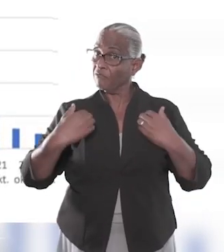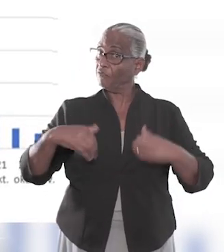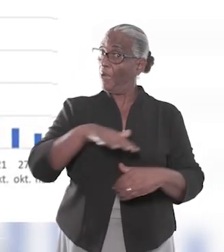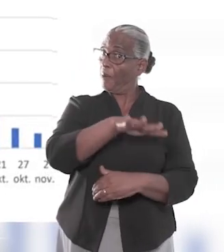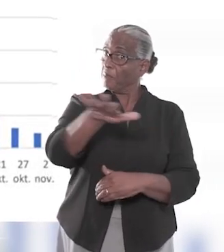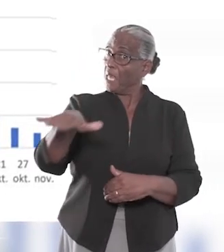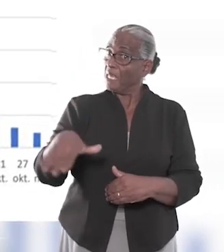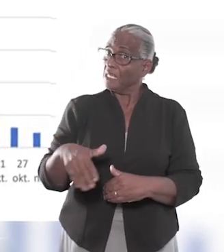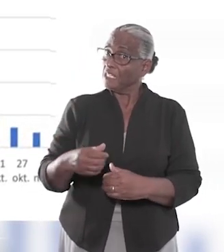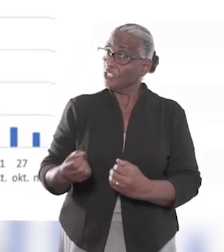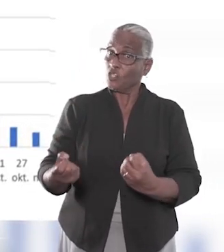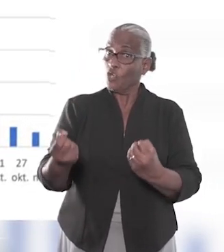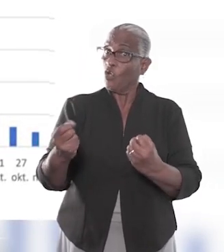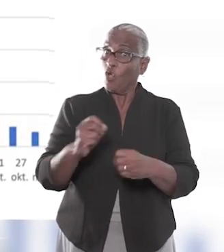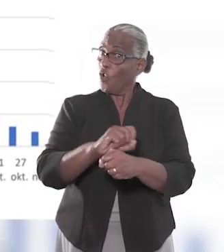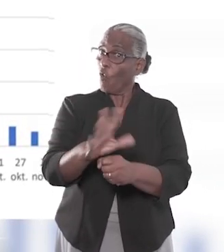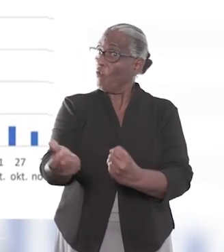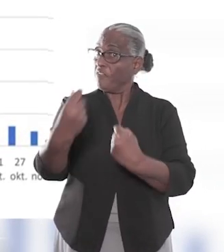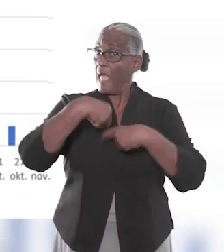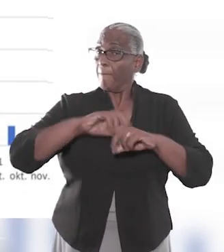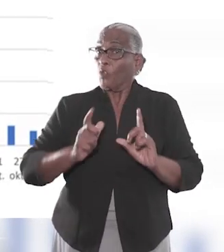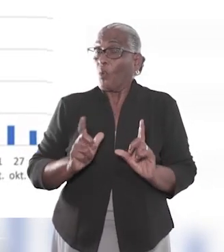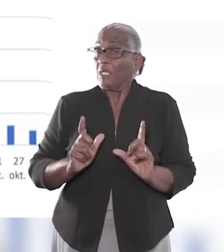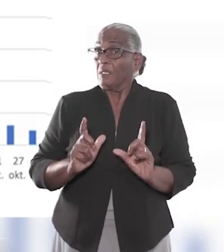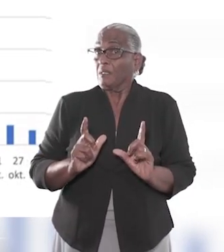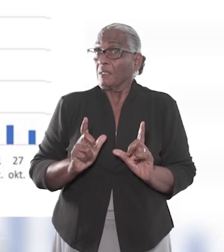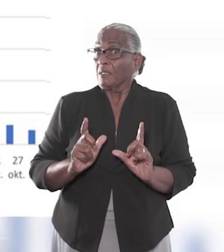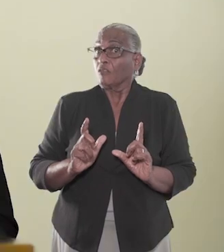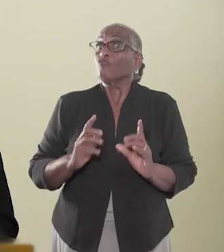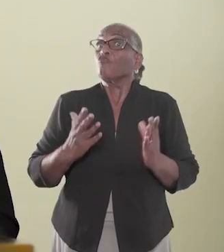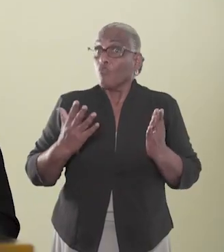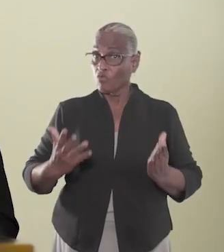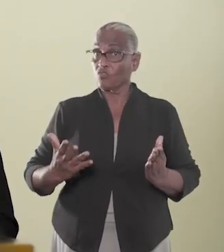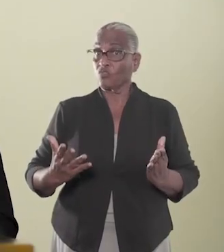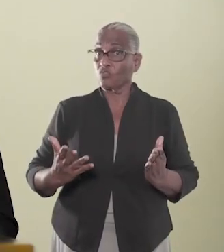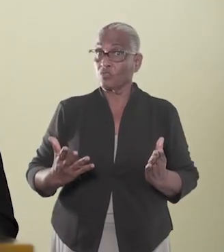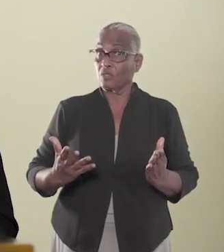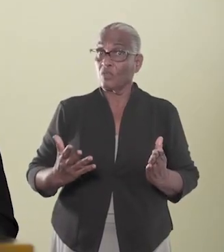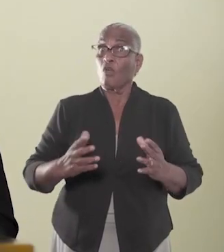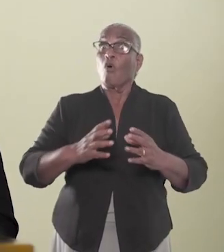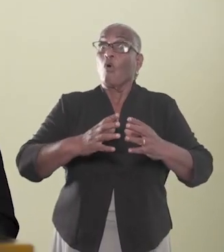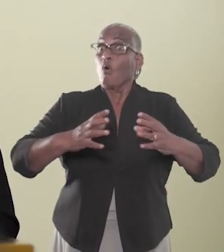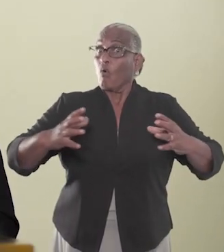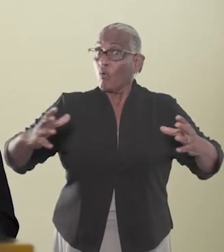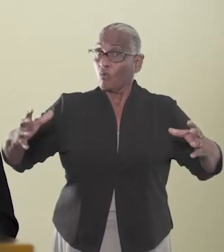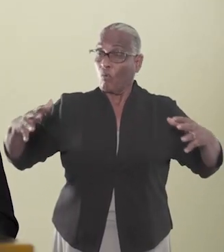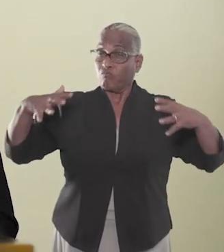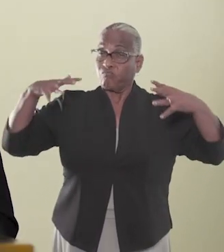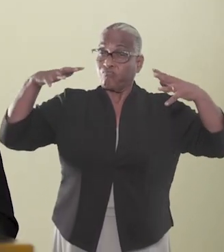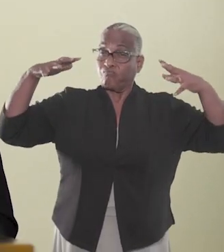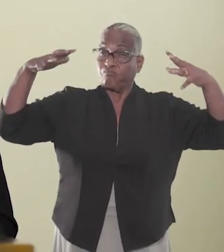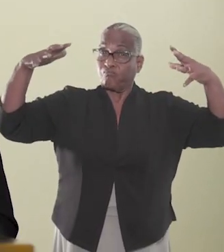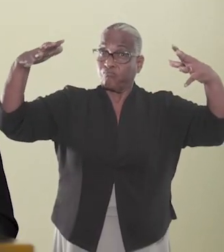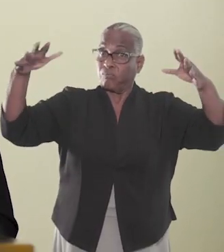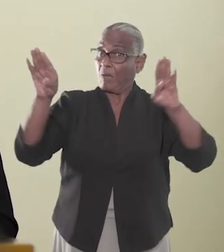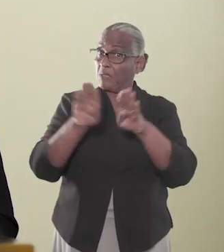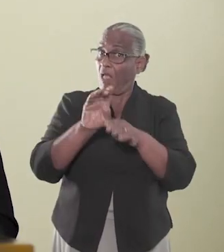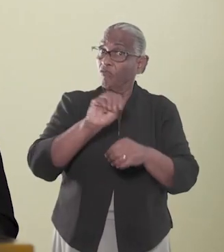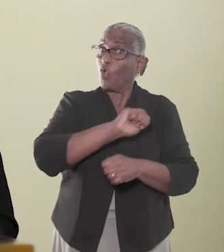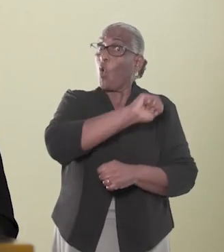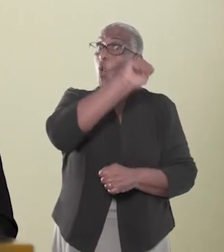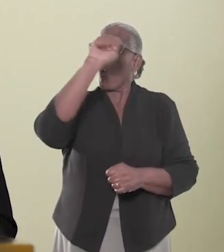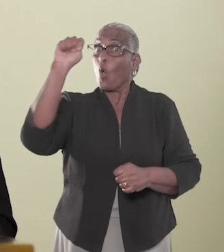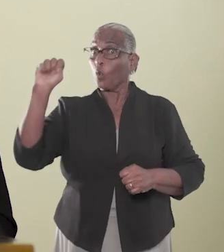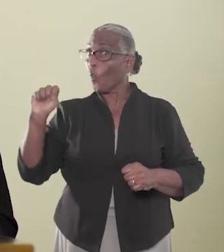bevolking nog geen immuniteit heeft tegen het coronavirus. Met andere woorden, een grote uitbraak zoals in